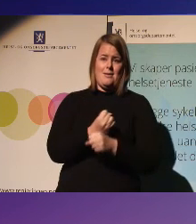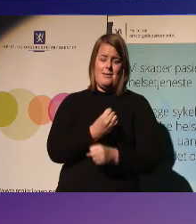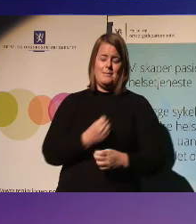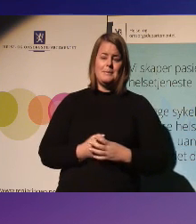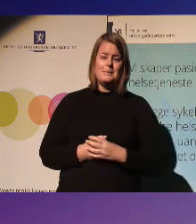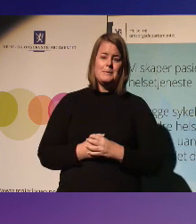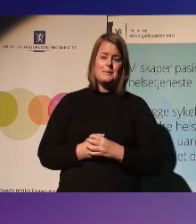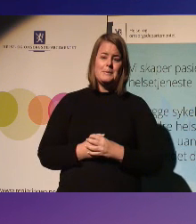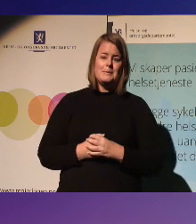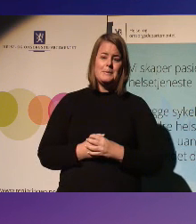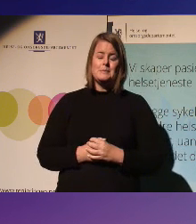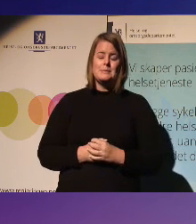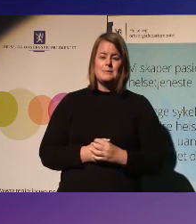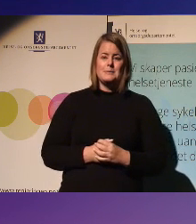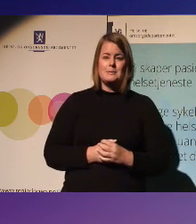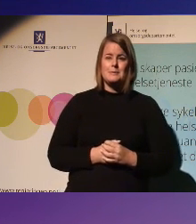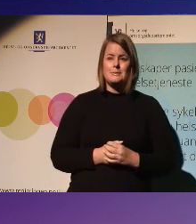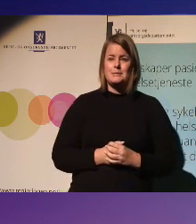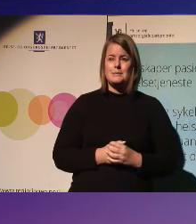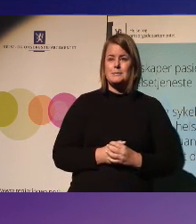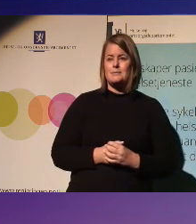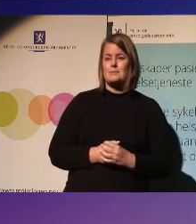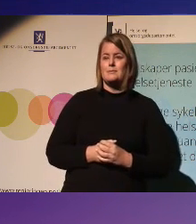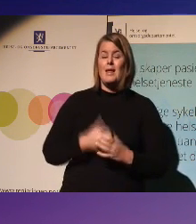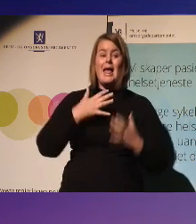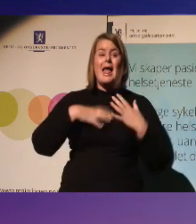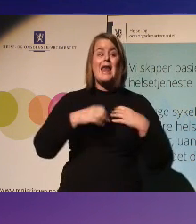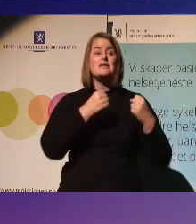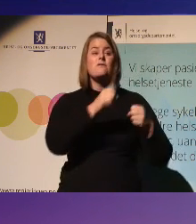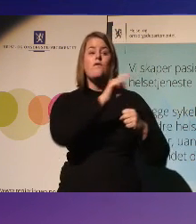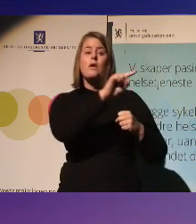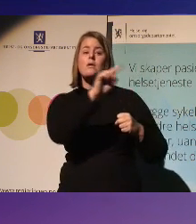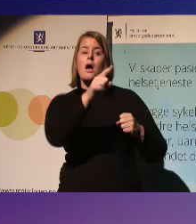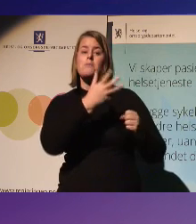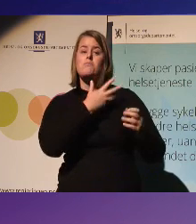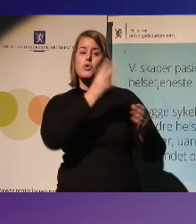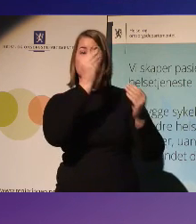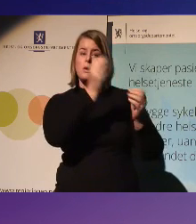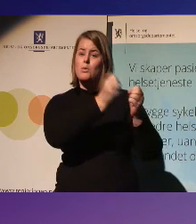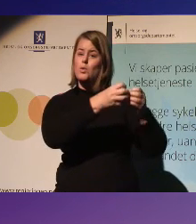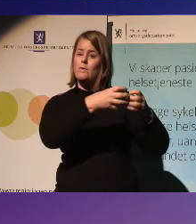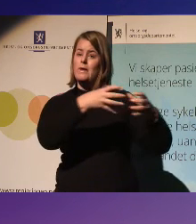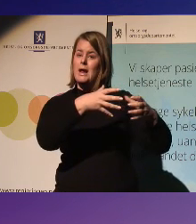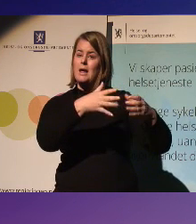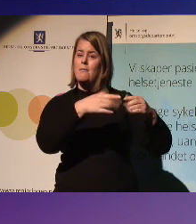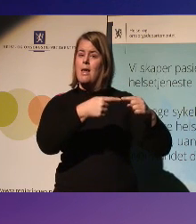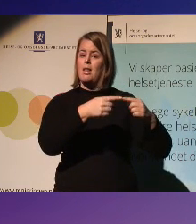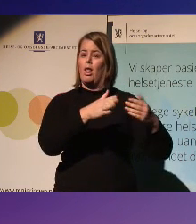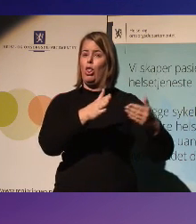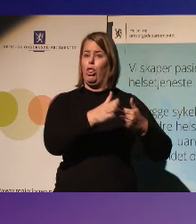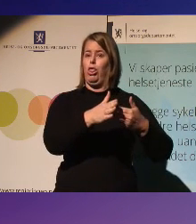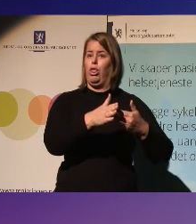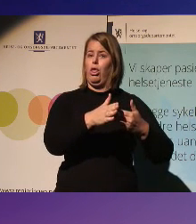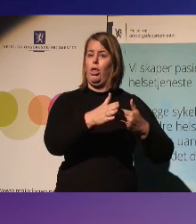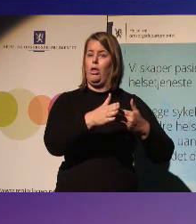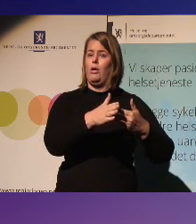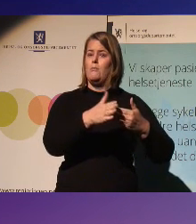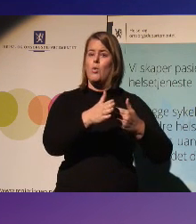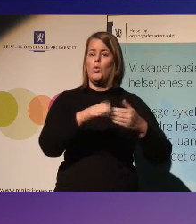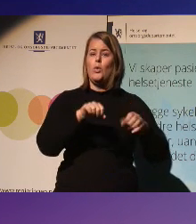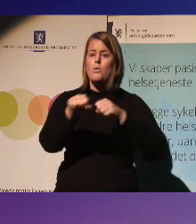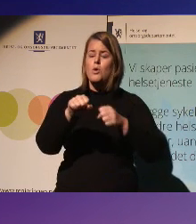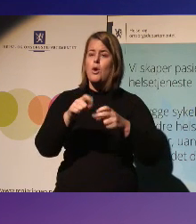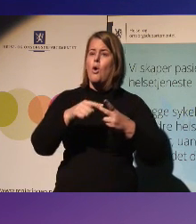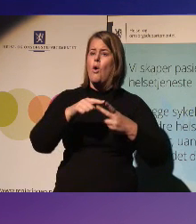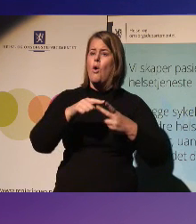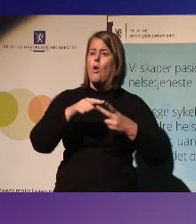Vi ser jo det at mye av kunnskapen som utvikles I helseforetakene, den stopper på en måte mot forebyggende helsearbeid og mot kommunene.